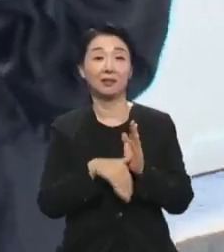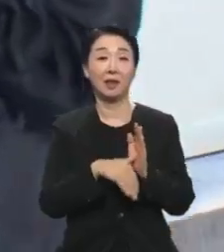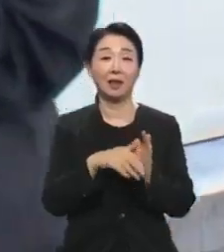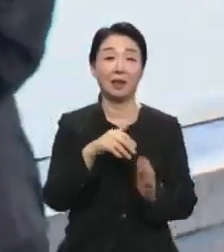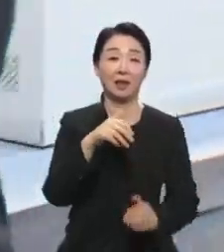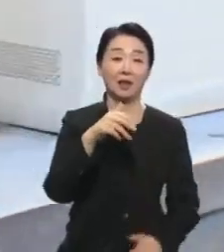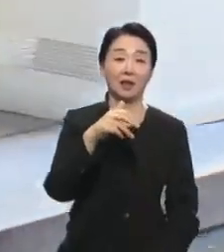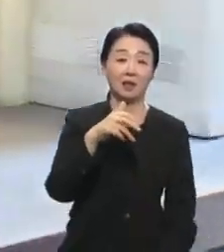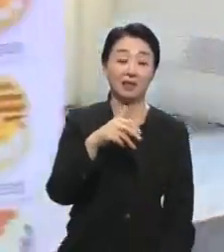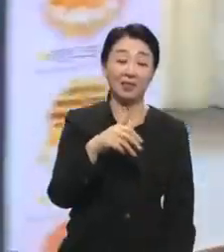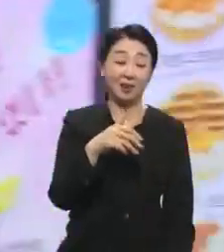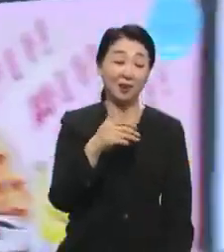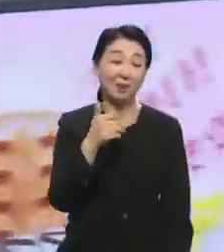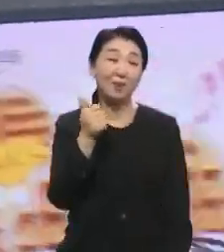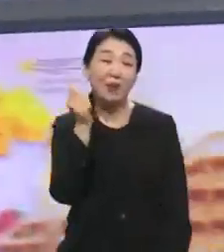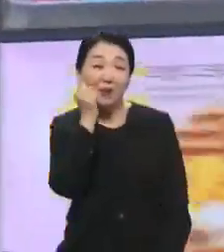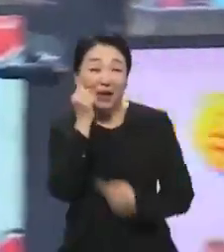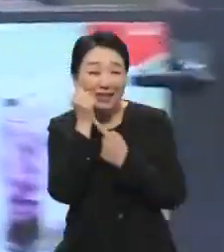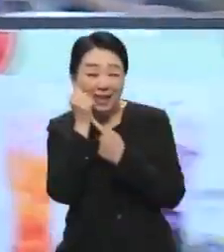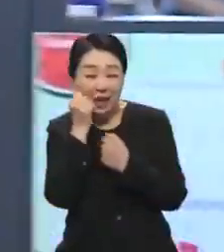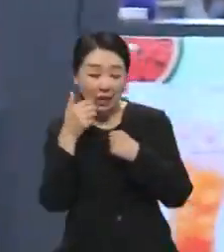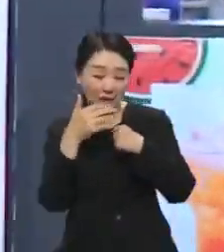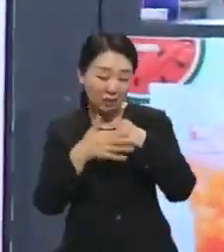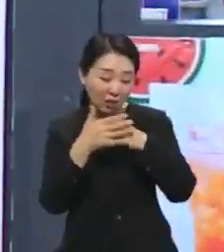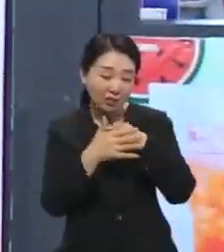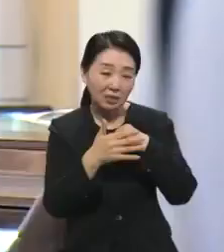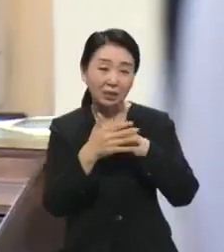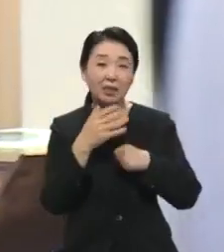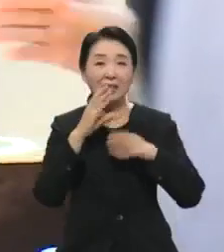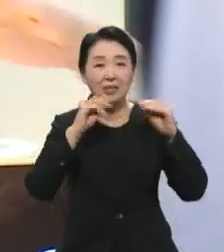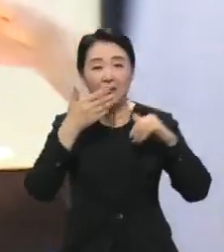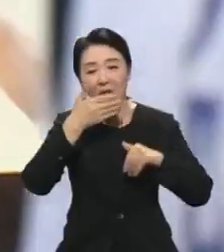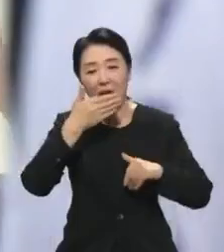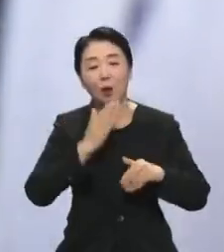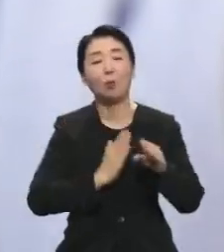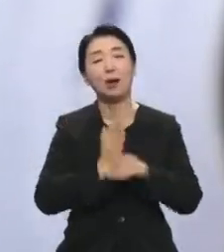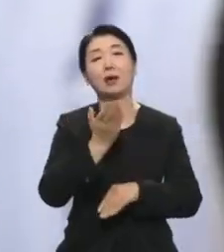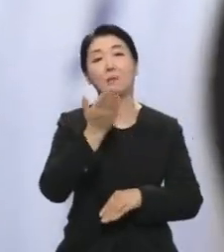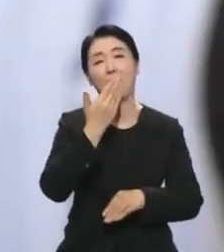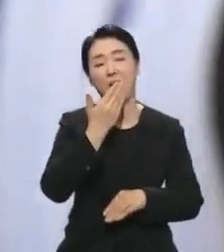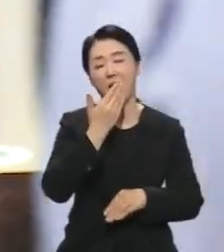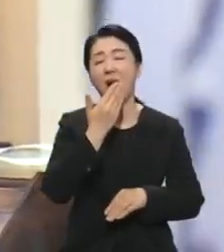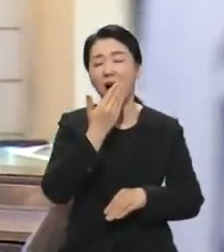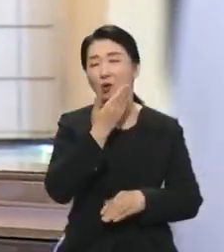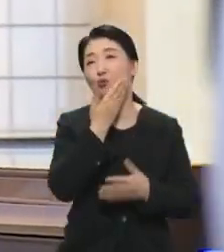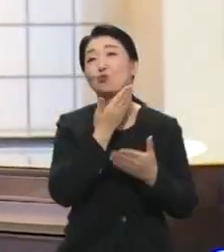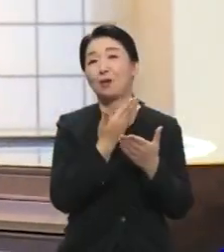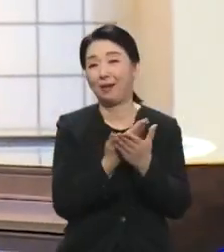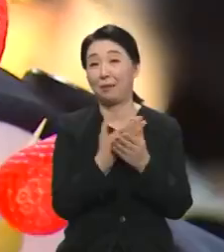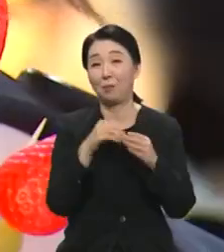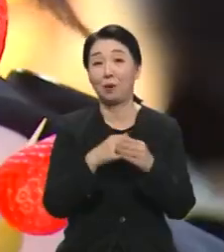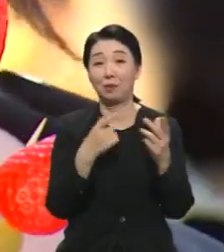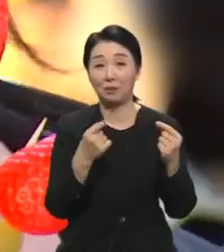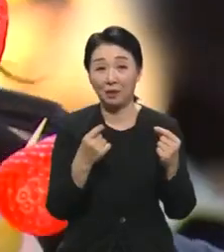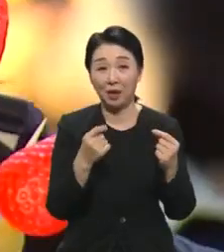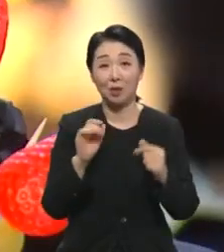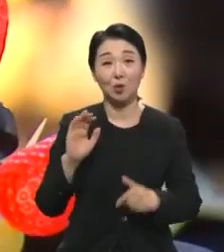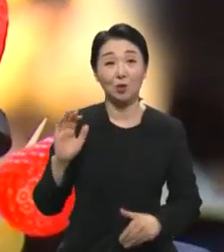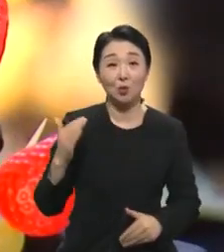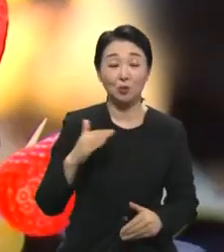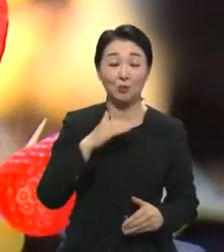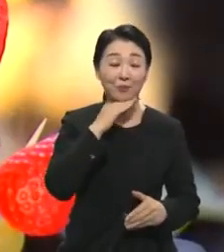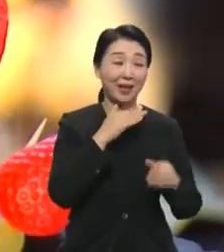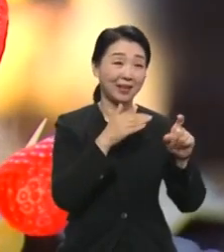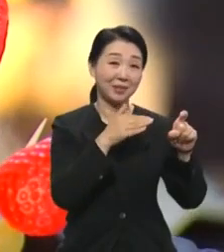탕후루가 청소년들 설탕 과다 섭취에는 일조하고 있다는 거죠. 네. 그래서 요즘 10대 그 마라탕후루라고